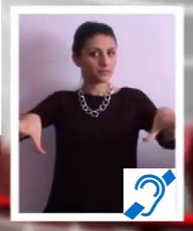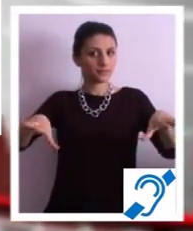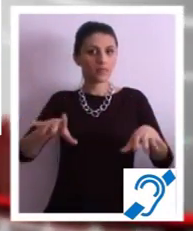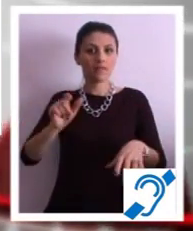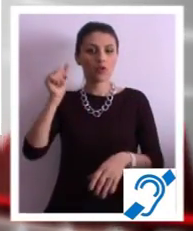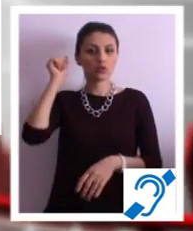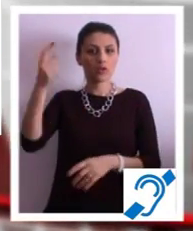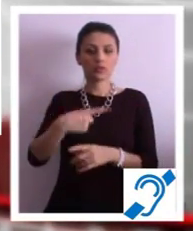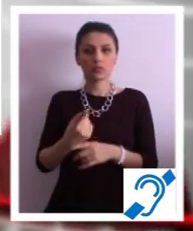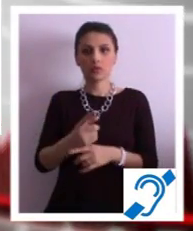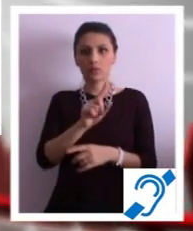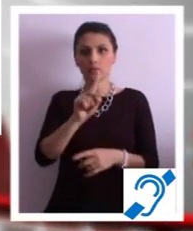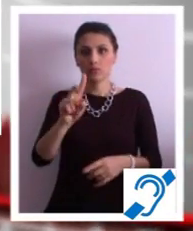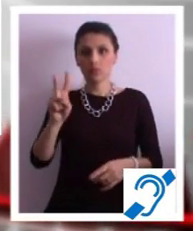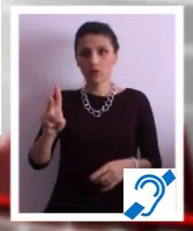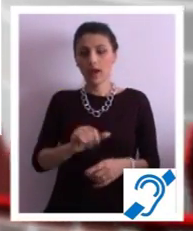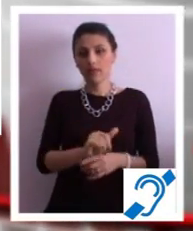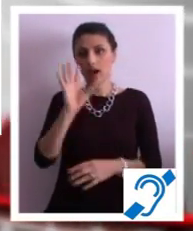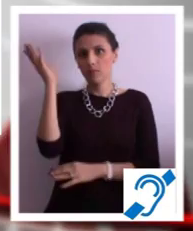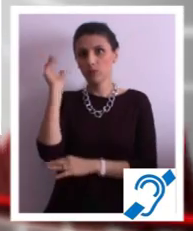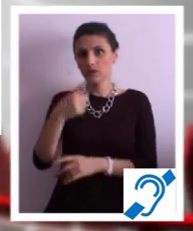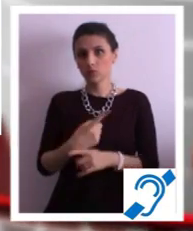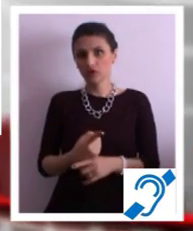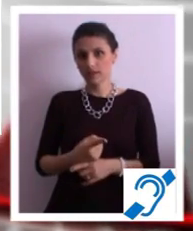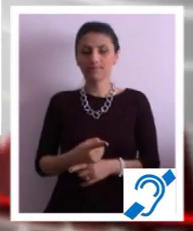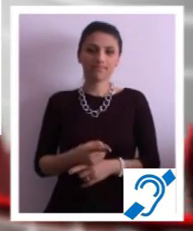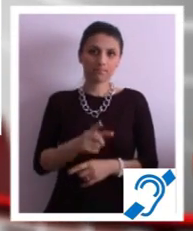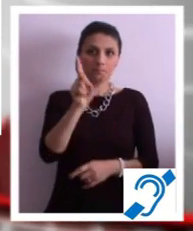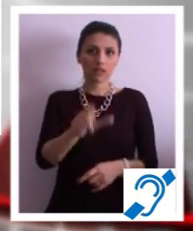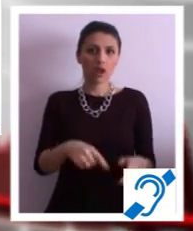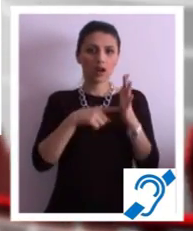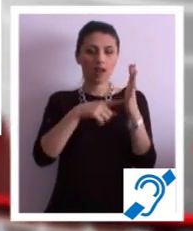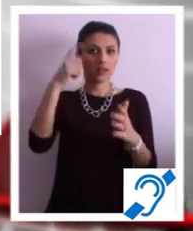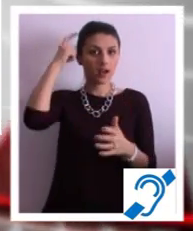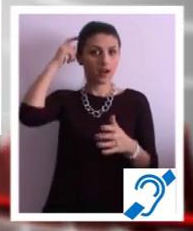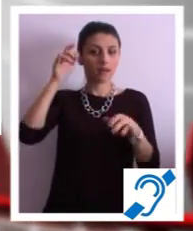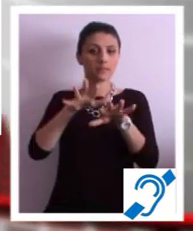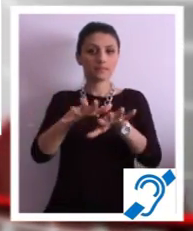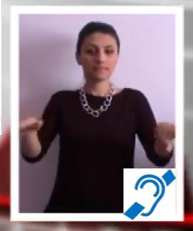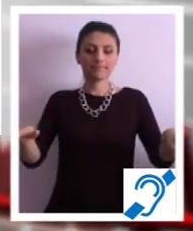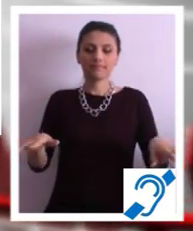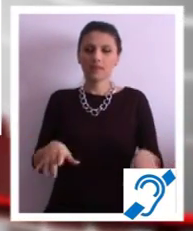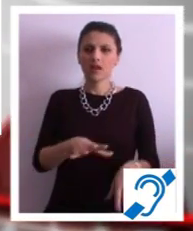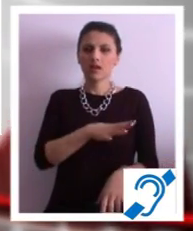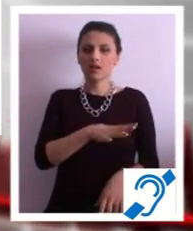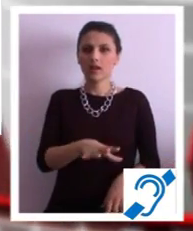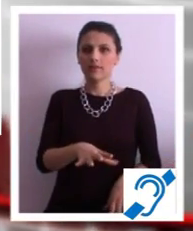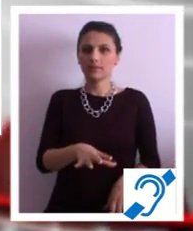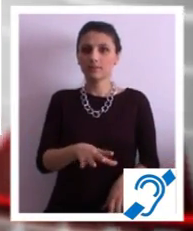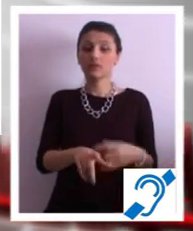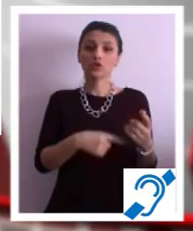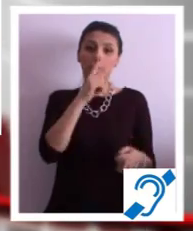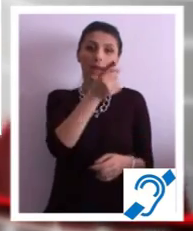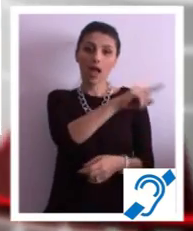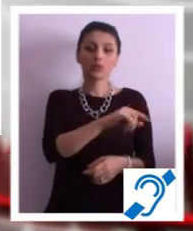la un accident rutier. În momentul sosirii echipajului de terapie intensivă mobilă, pacientul prezenta leziuni incompatibile cu viața, respectiv